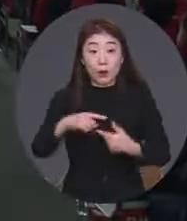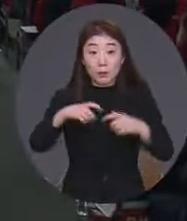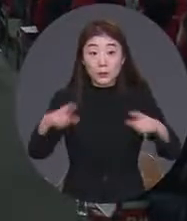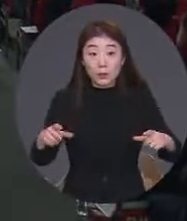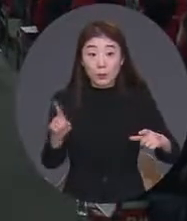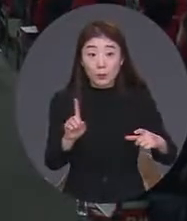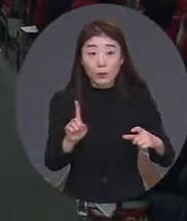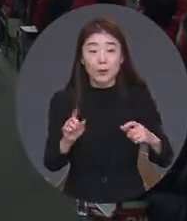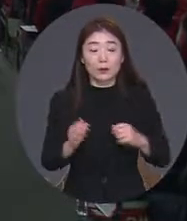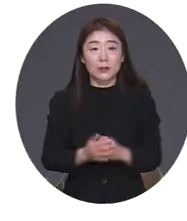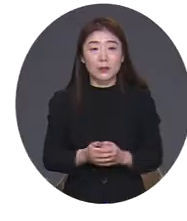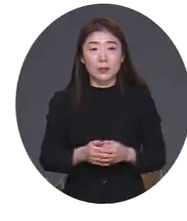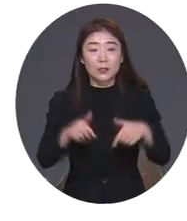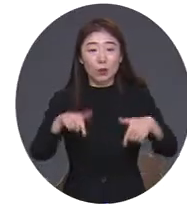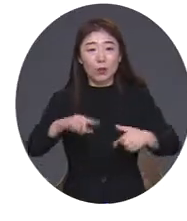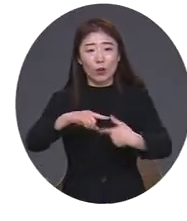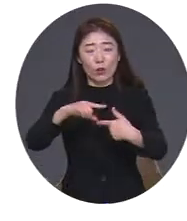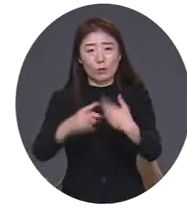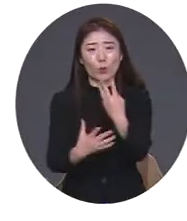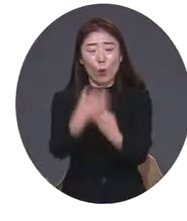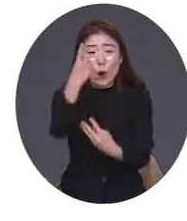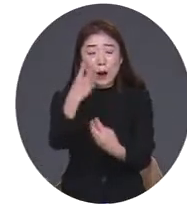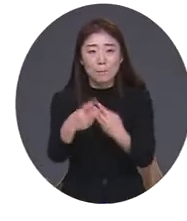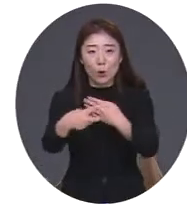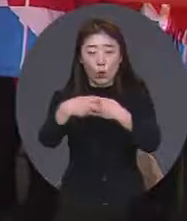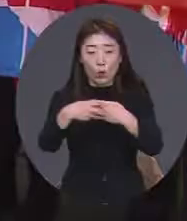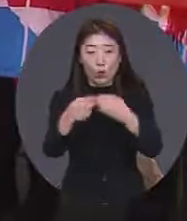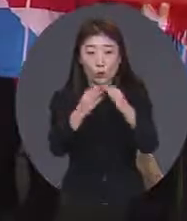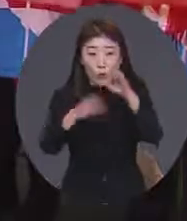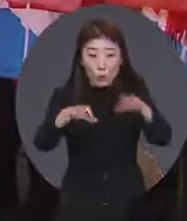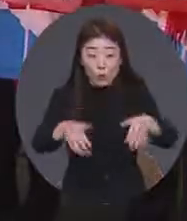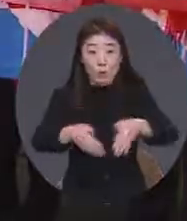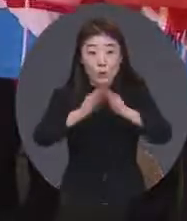공약은 서부 경남 통합의료복지타운 조성과